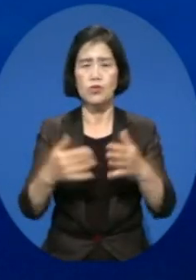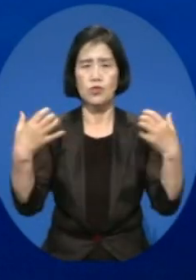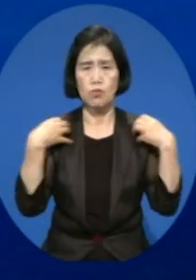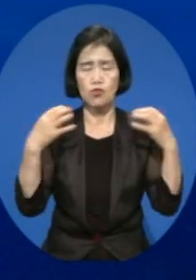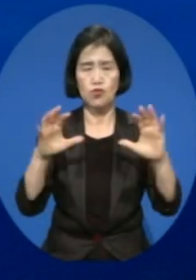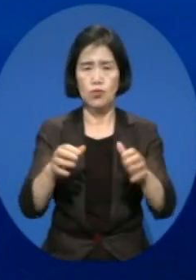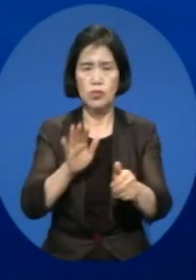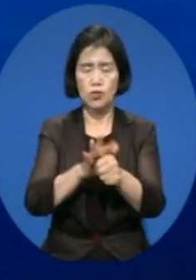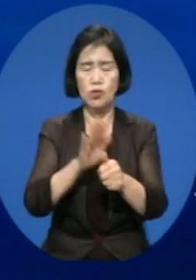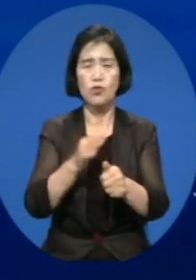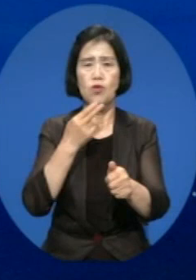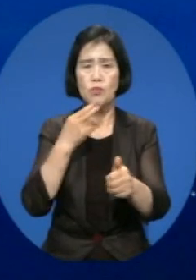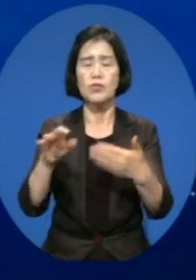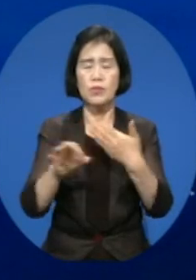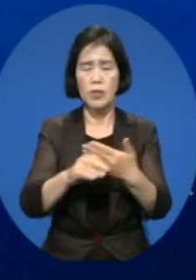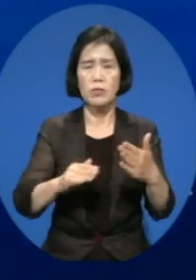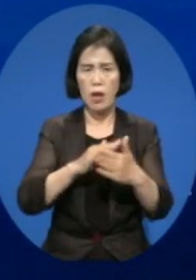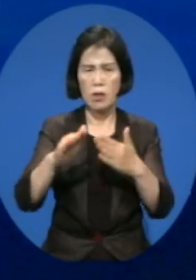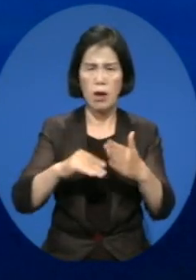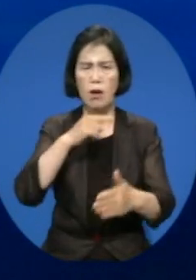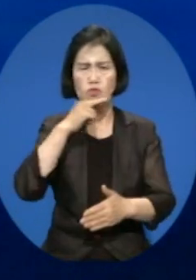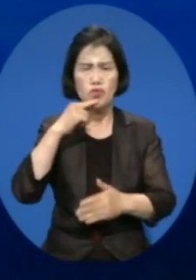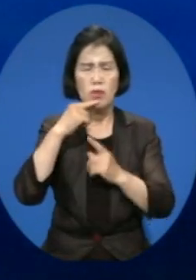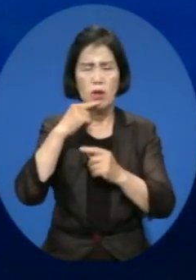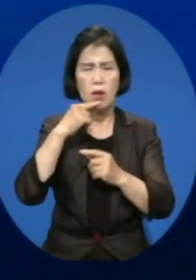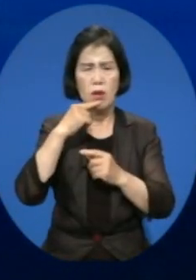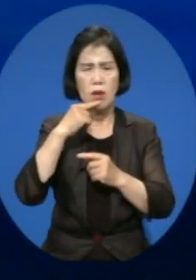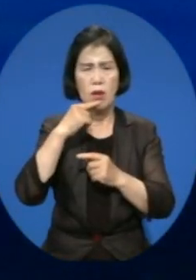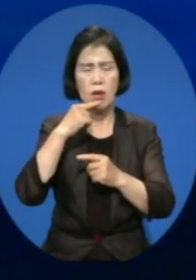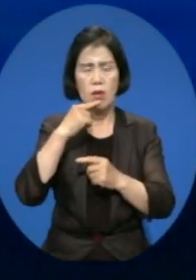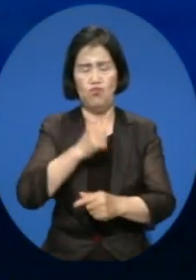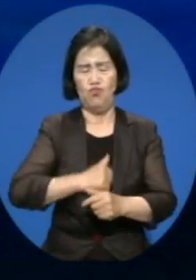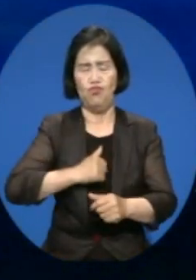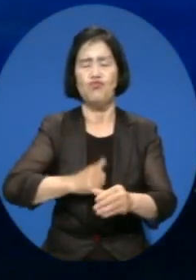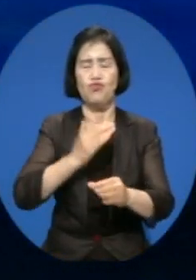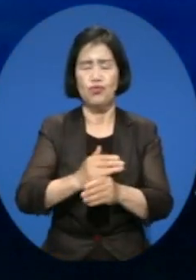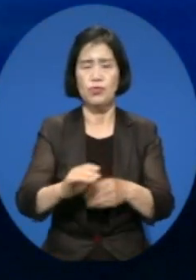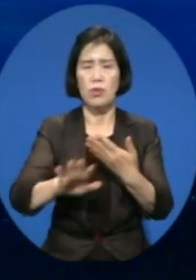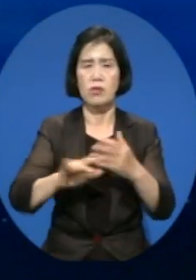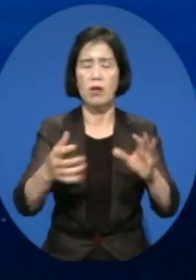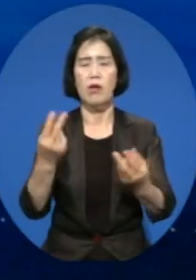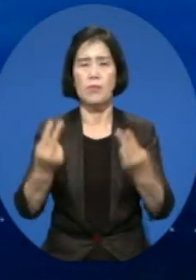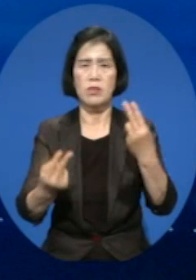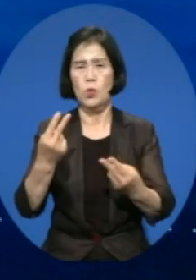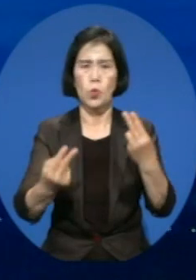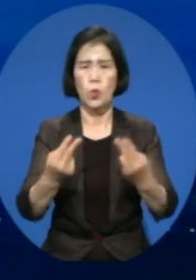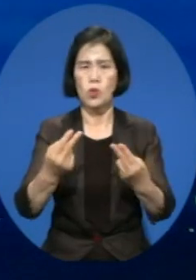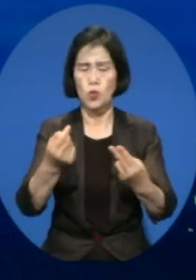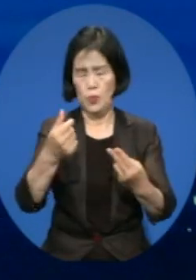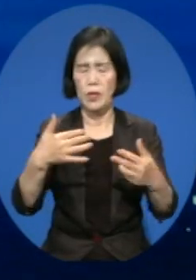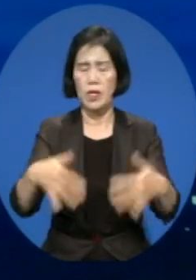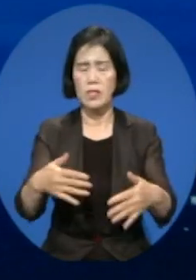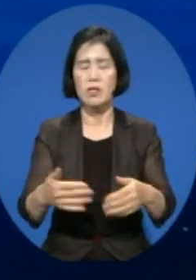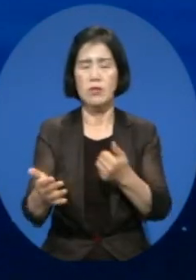국가에서 지원하지 않으면 결국은 가계가 부채를 가지고 버틸 수밖에 없는데 우리나라는 다른 나라와 비교했을 때 이 부분이 매우 미약했다.